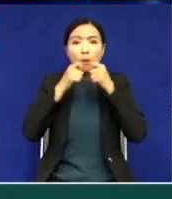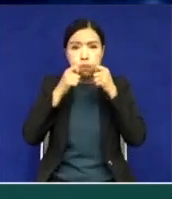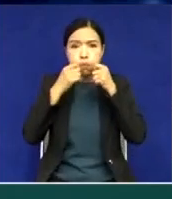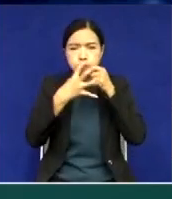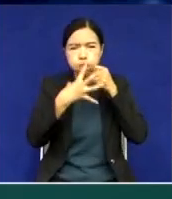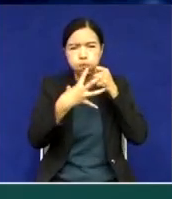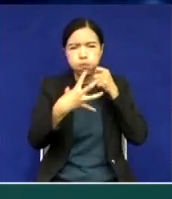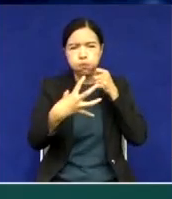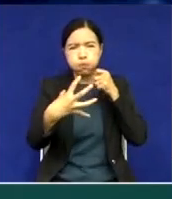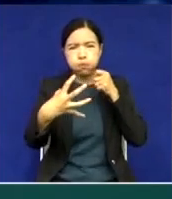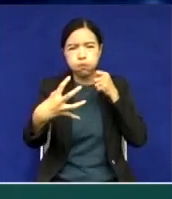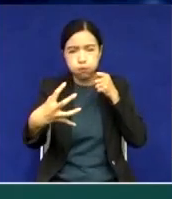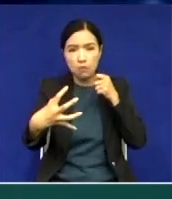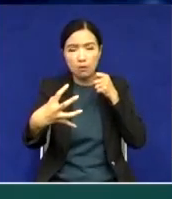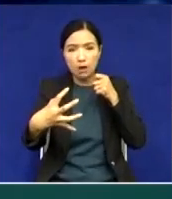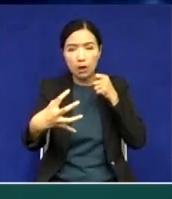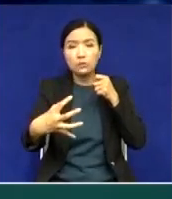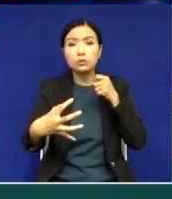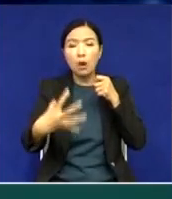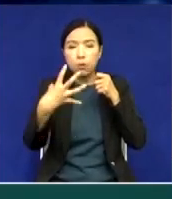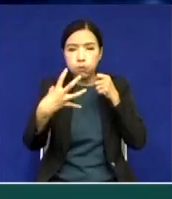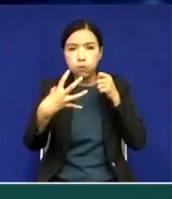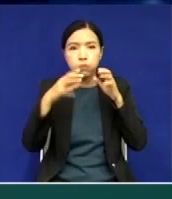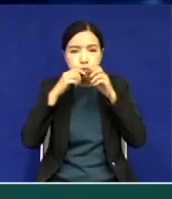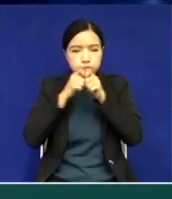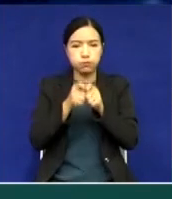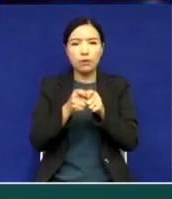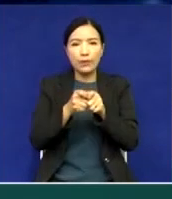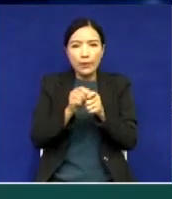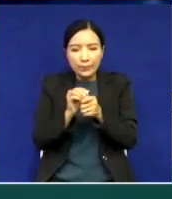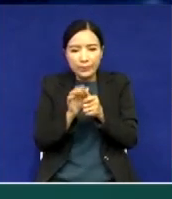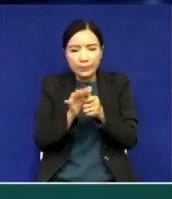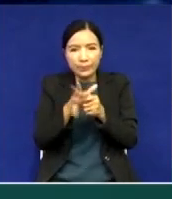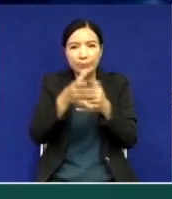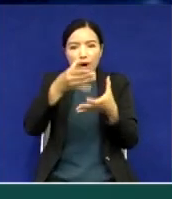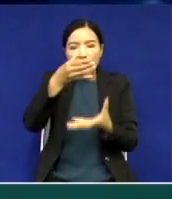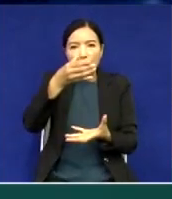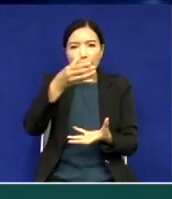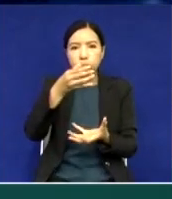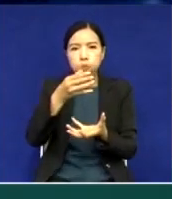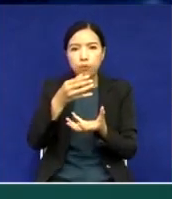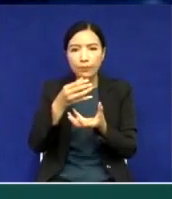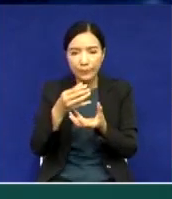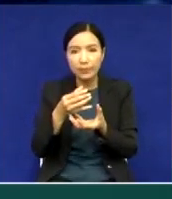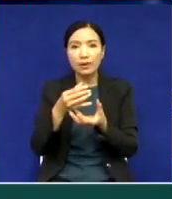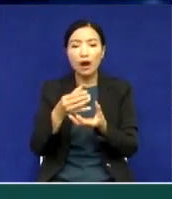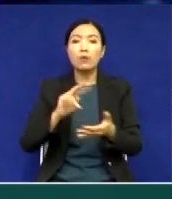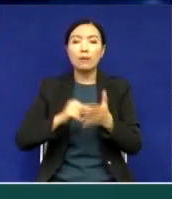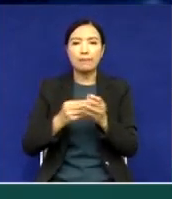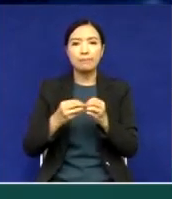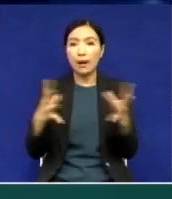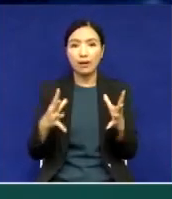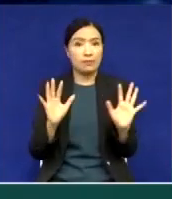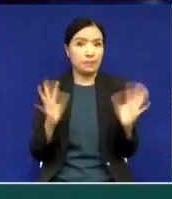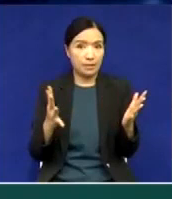ดเมื่อไหร่ก็ตามที่เราระบายลมที่ออกในลูกโป่งออกมาเนี่ยลูกโป่งเองแรงดันก็จะน้อยลงก็จะไม่แตก